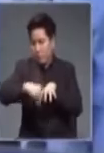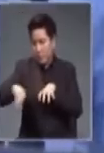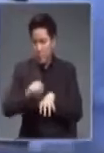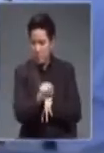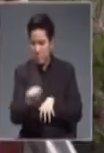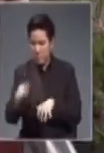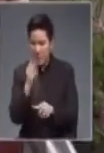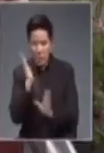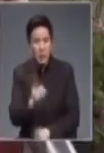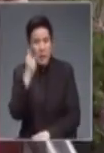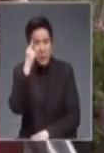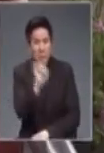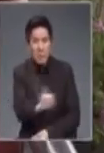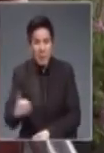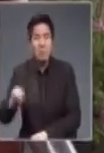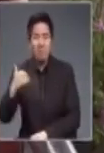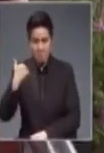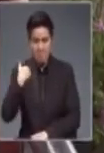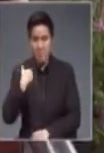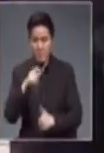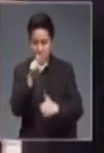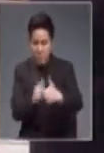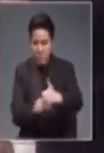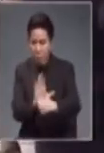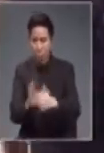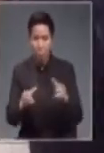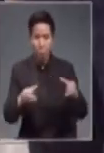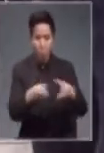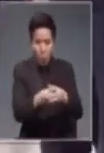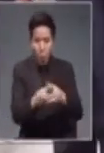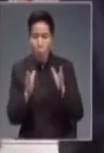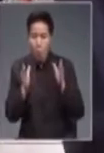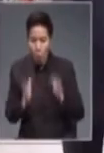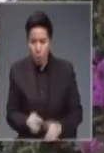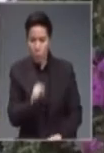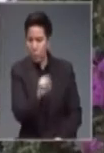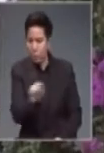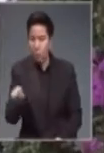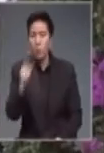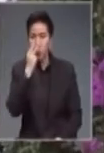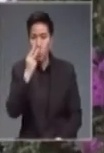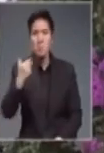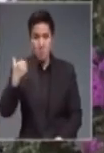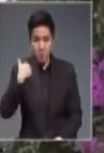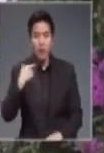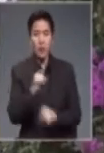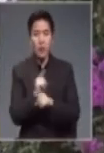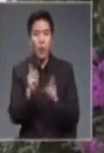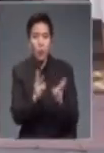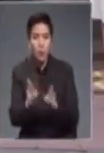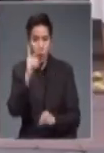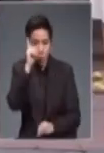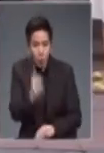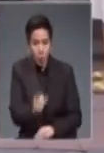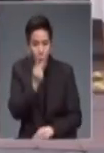ายตรงกับความต้องการแบบบูรณาการเช่นมหาวิทยาลัยราชภัฏอุตรดิตถ์ที่ได้ร่วมมือกับองค์การบริหารส่วนตำบลและพลังงาน